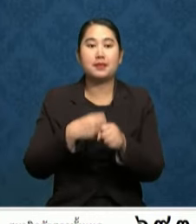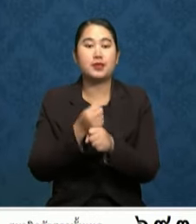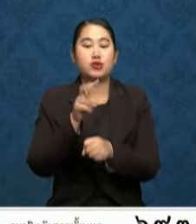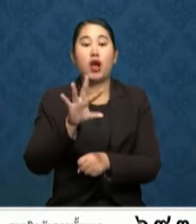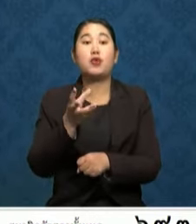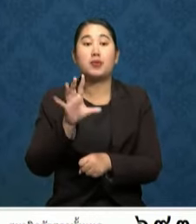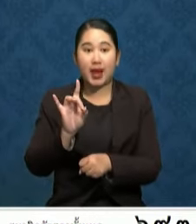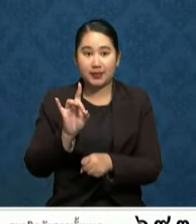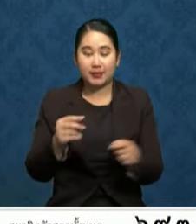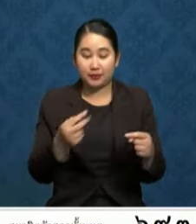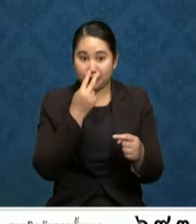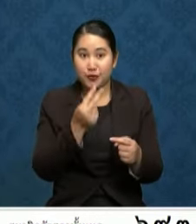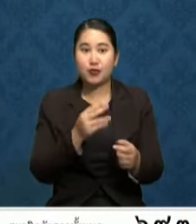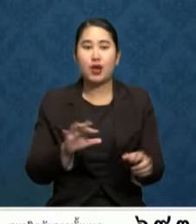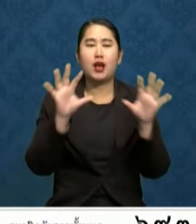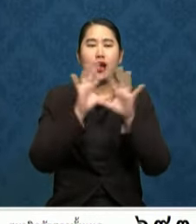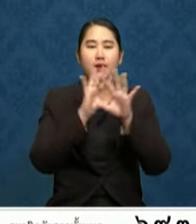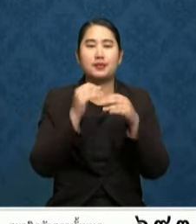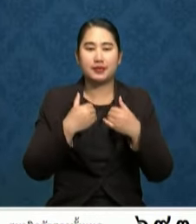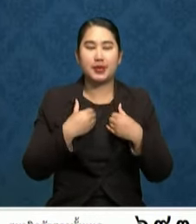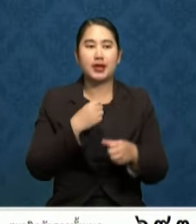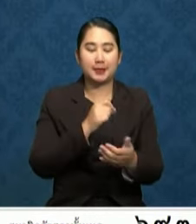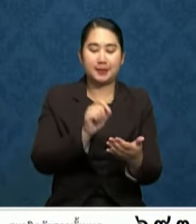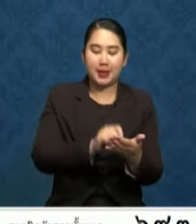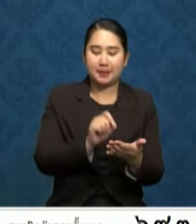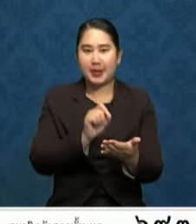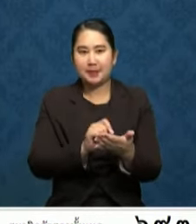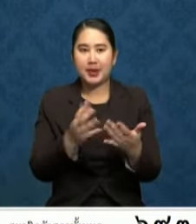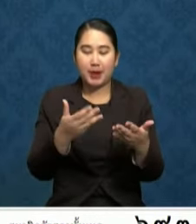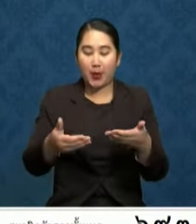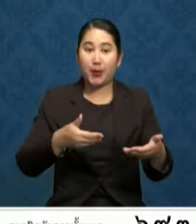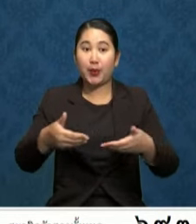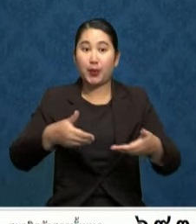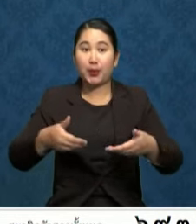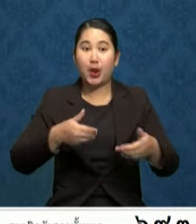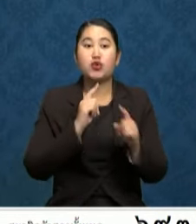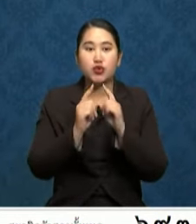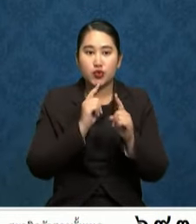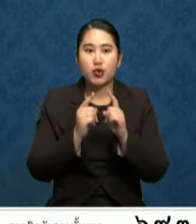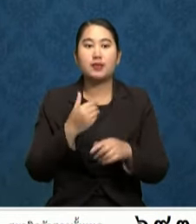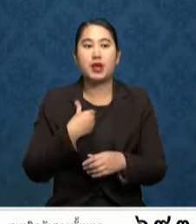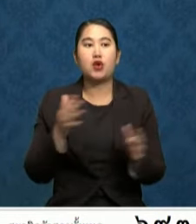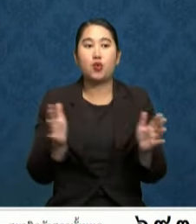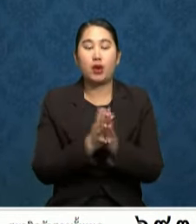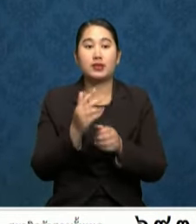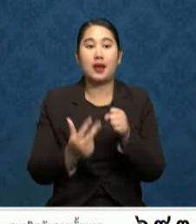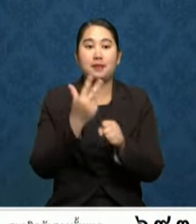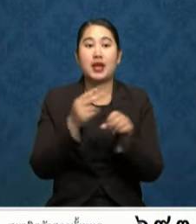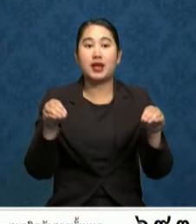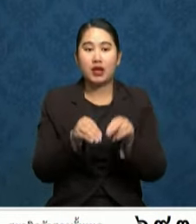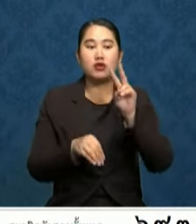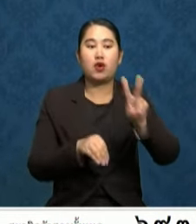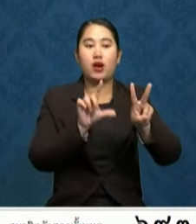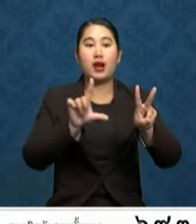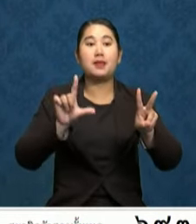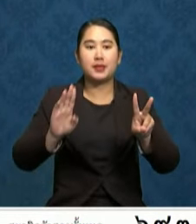คาดมาเข้ามาอยู่ต่อแล้วก็ทำท่าว่าจะเซ็นไม่เซ็นแหล่อยู่เนี่ยนะครับรอเงื่อนไขบางอย่างอยู่รวม 3ปีแล้วใกล้ 2ล้านล้าน